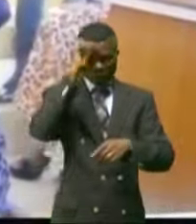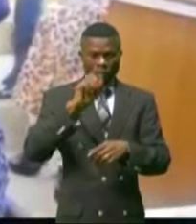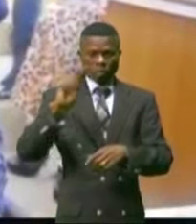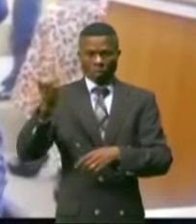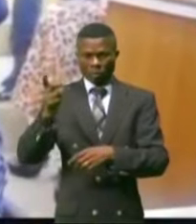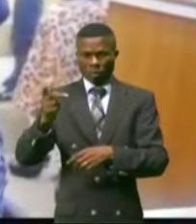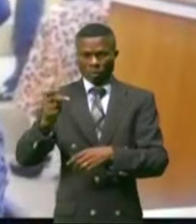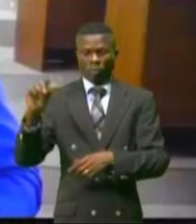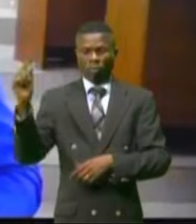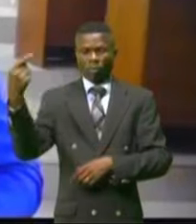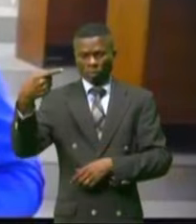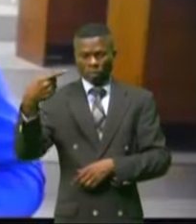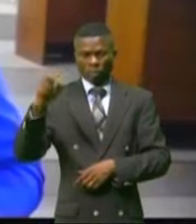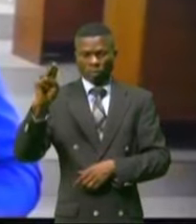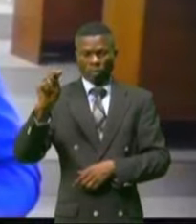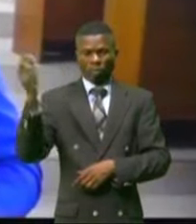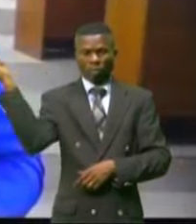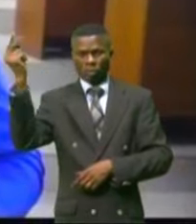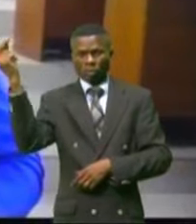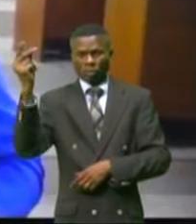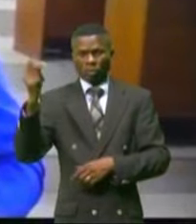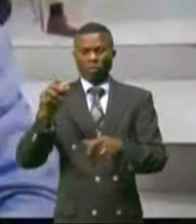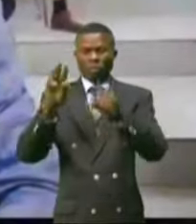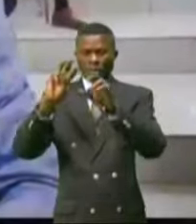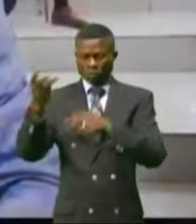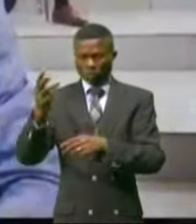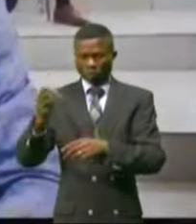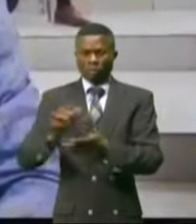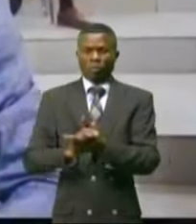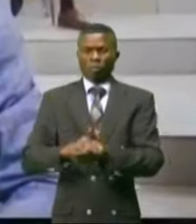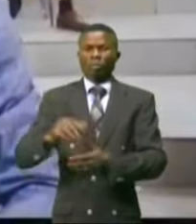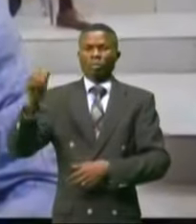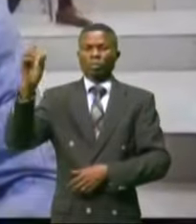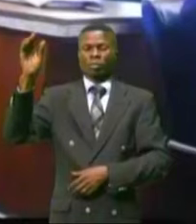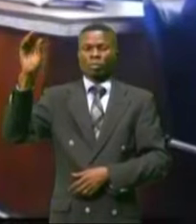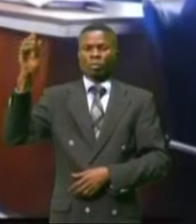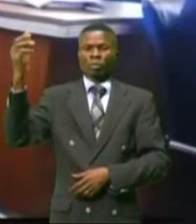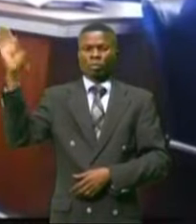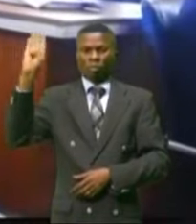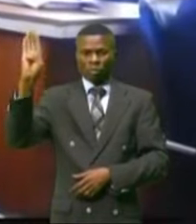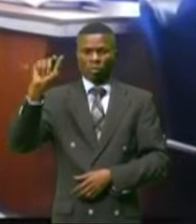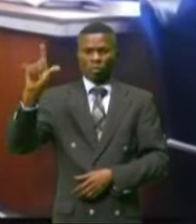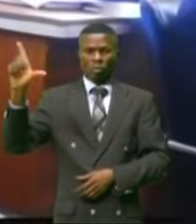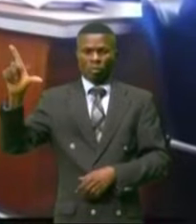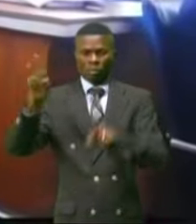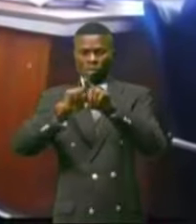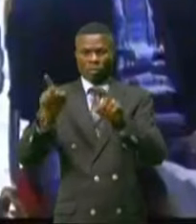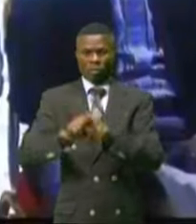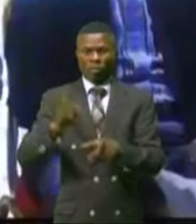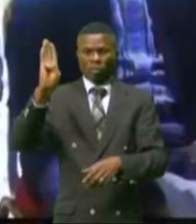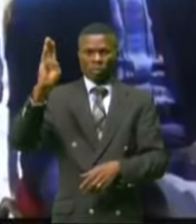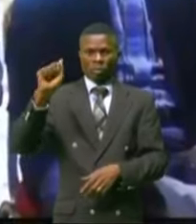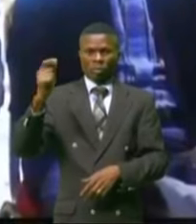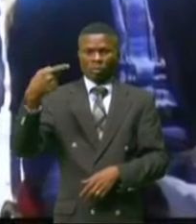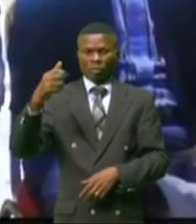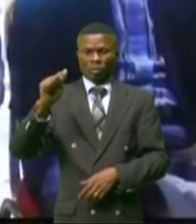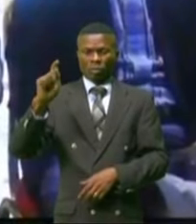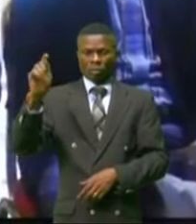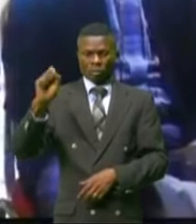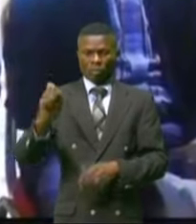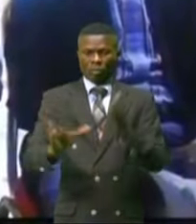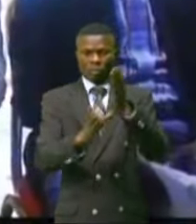Gungu et Kikwiti. Et les élus de Bulungu et Bagata ont formé la troisième commission. Chaque commission est composée d'un président, un